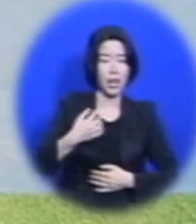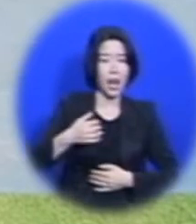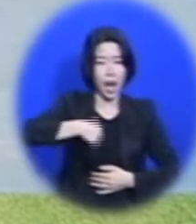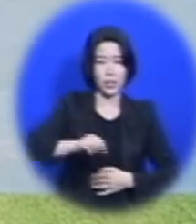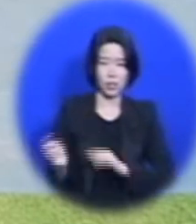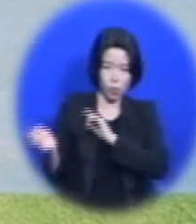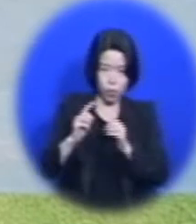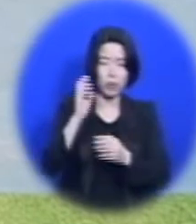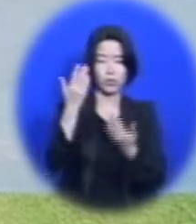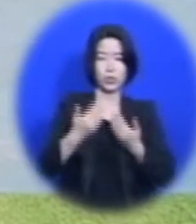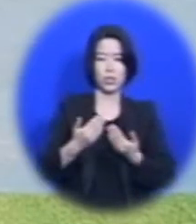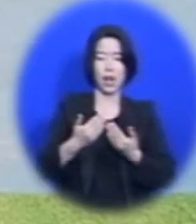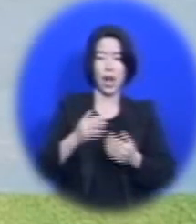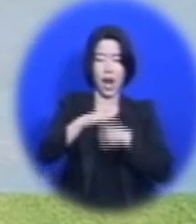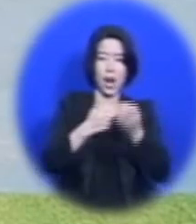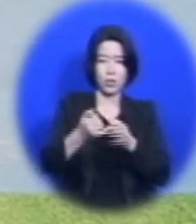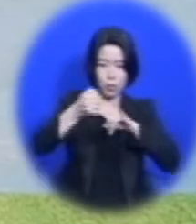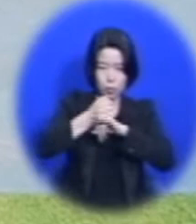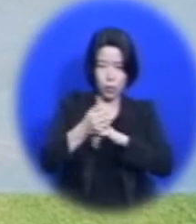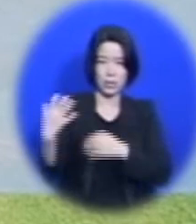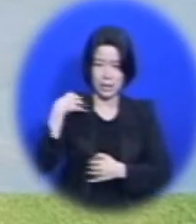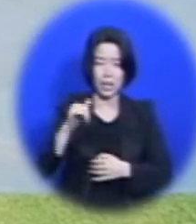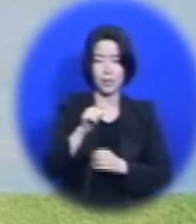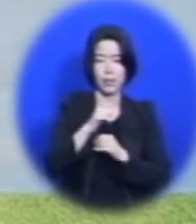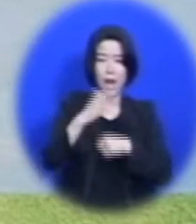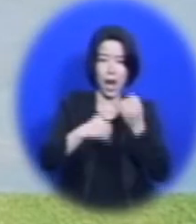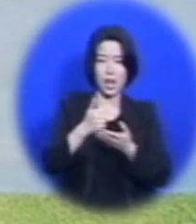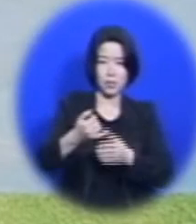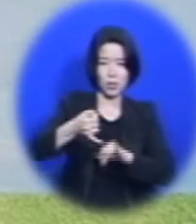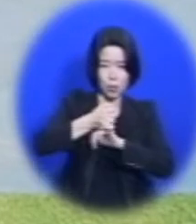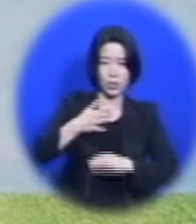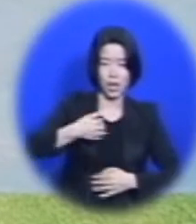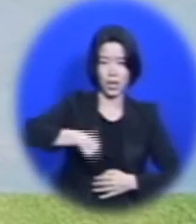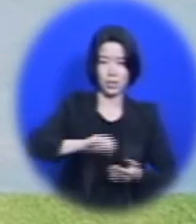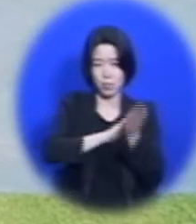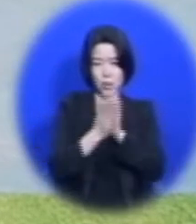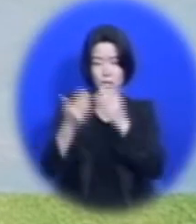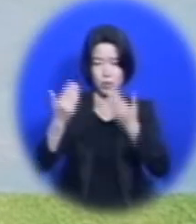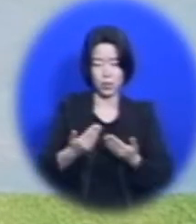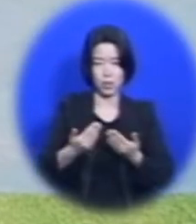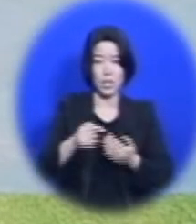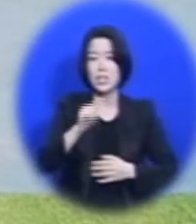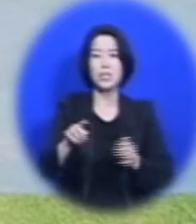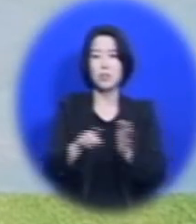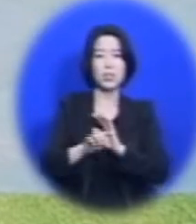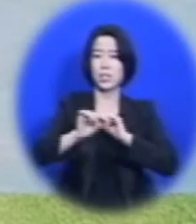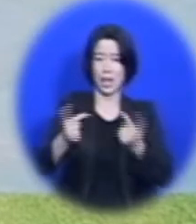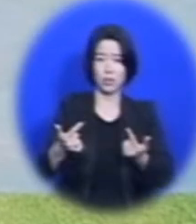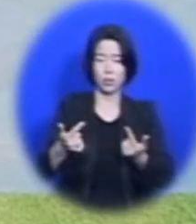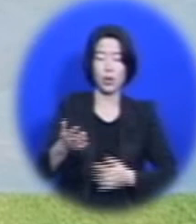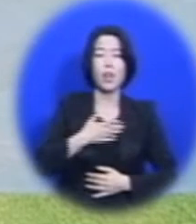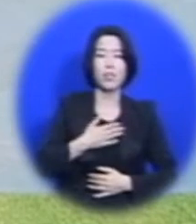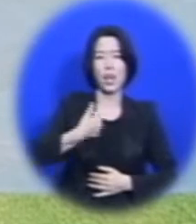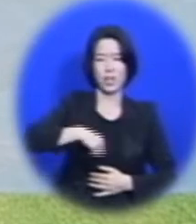줄 거야. 하나님은 반드시 내 아들을 책임질 거야. 하나님이 내 아들을 변화시켜 줄 거야. 이렇게 믿어지지 않고, 내